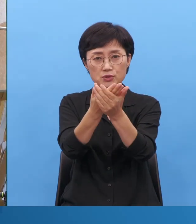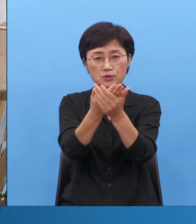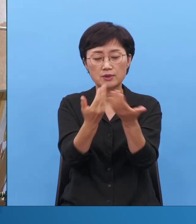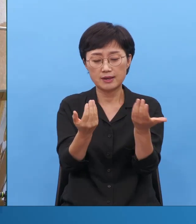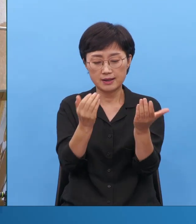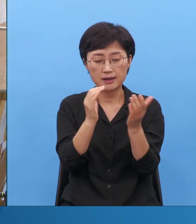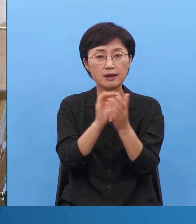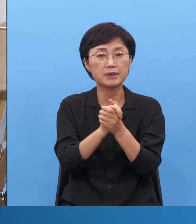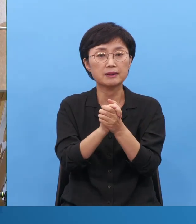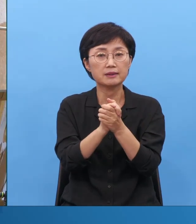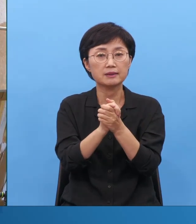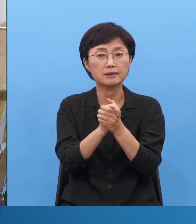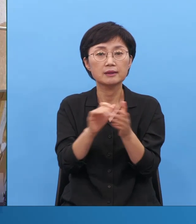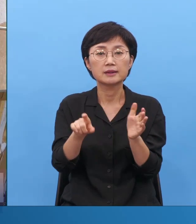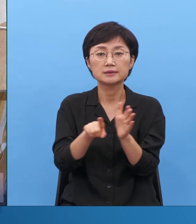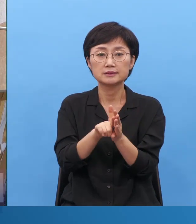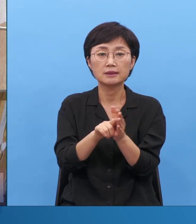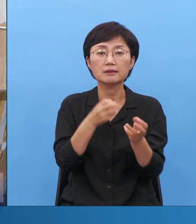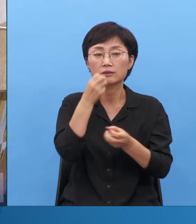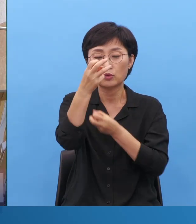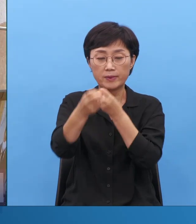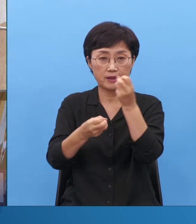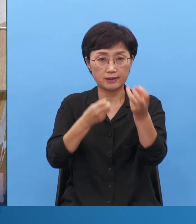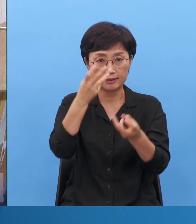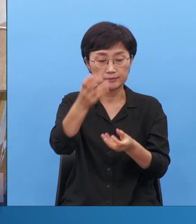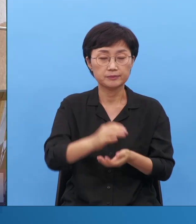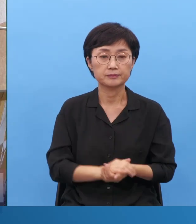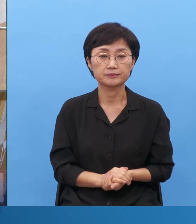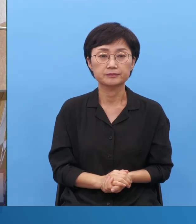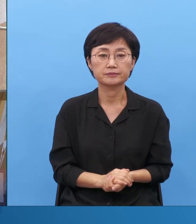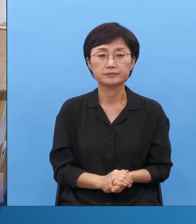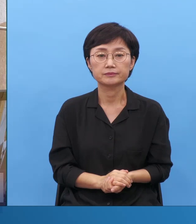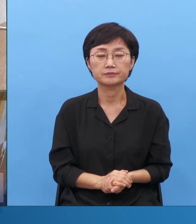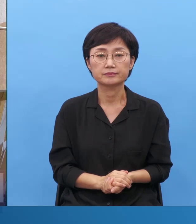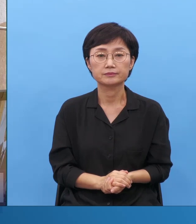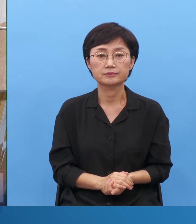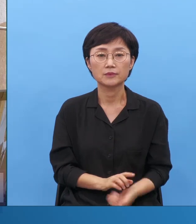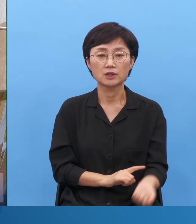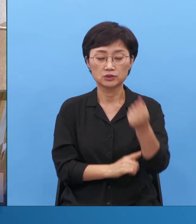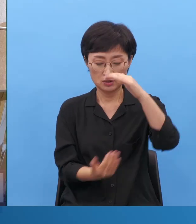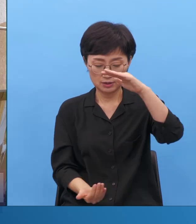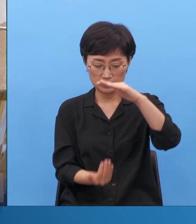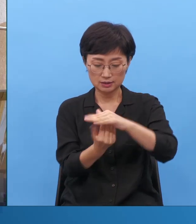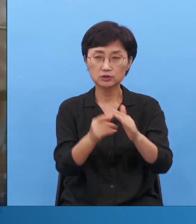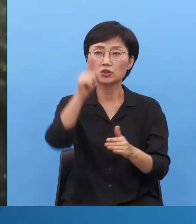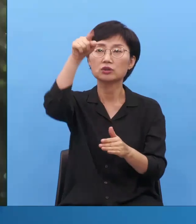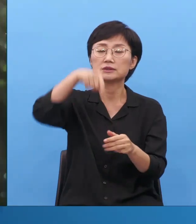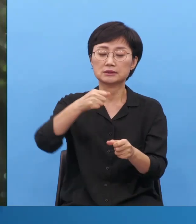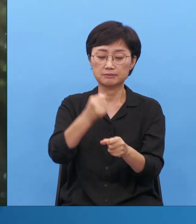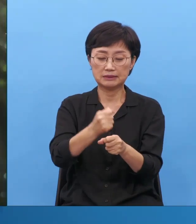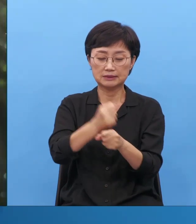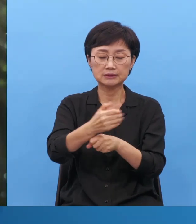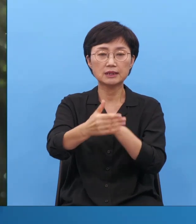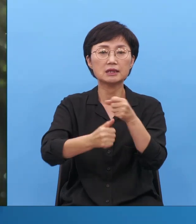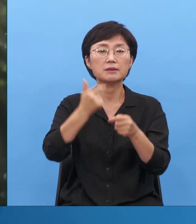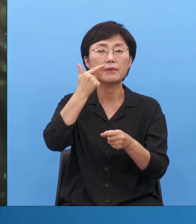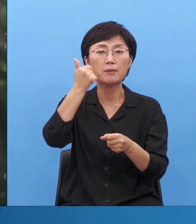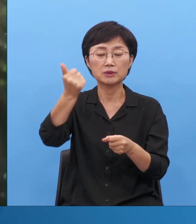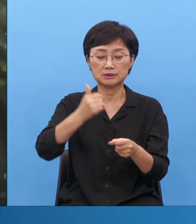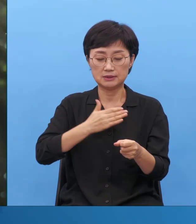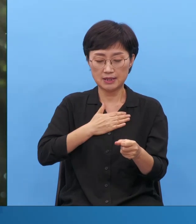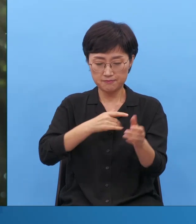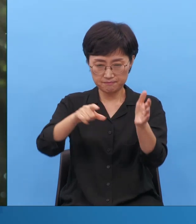아멘. 사도신경으로 신앙 고백을 드립니다. We'll give a confession of faith to the Apostles' Creed. 전능하사 천지를 만드신 하나님 아버지를